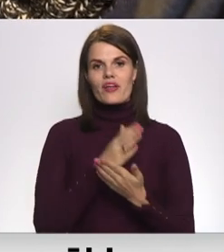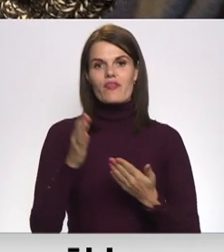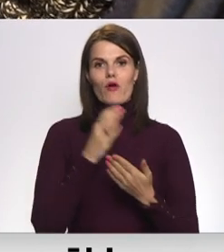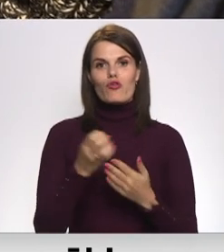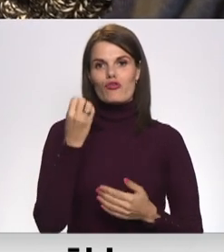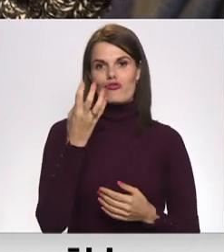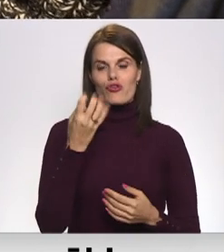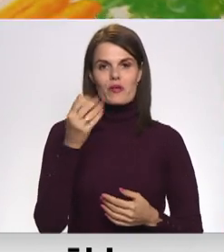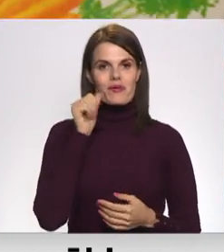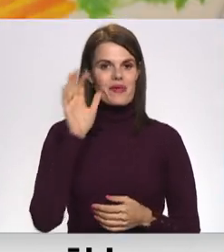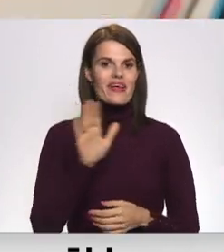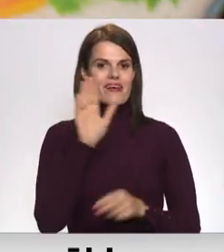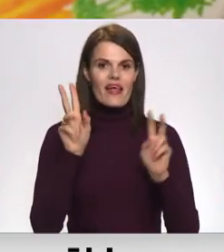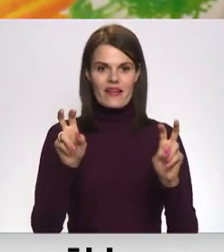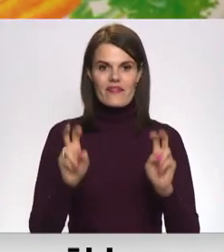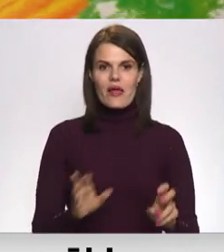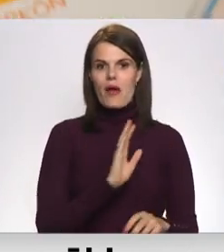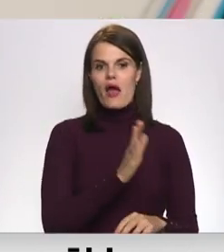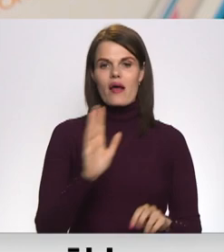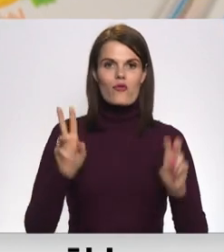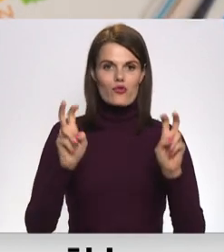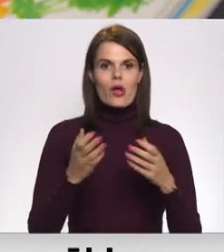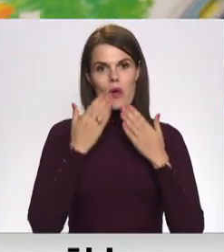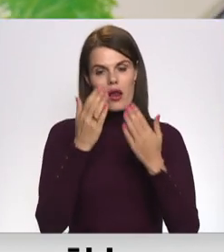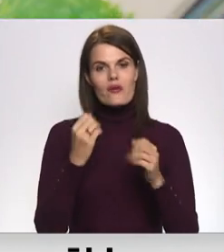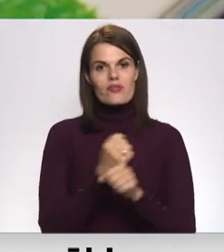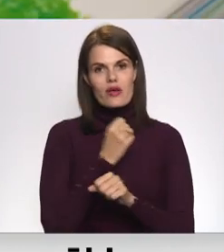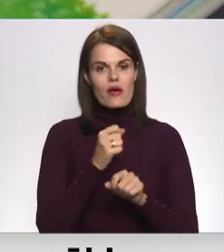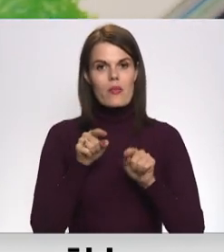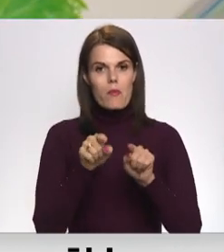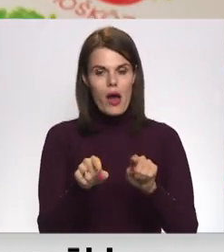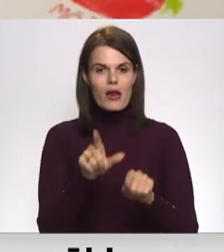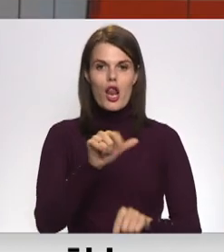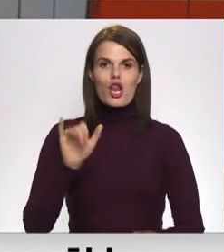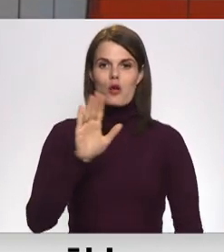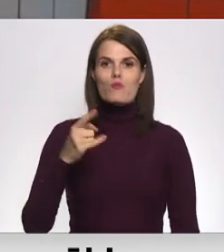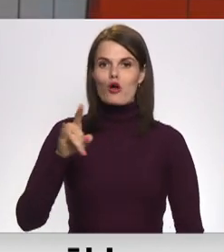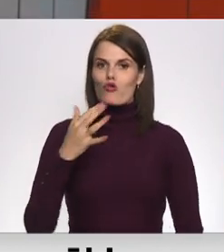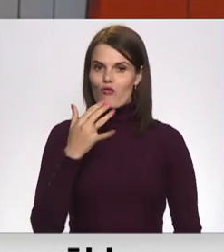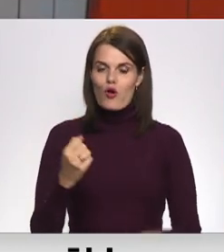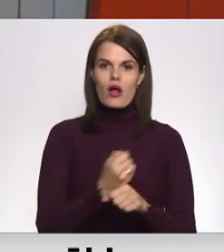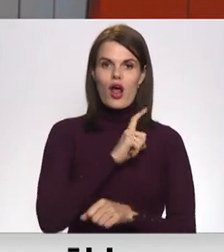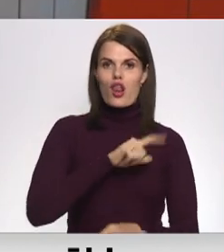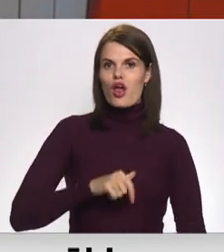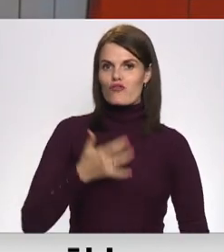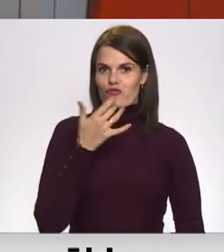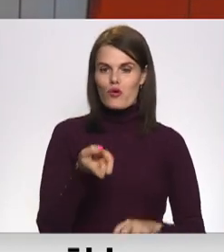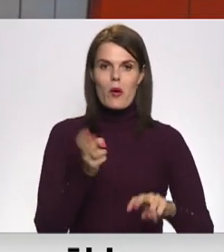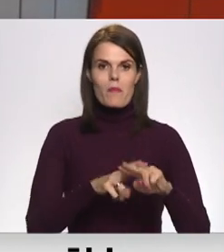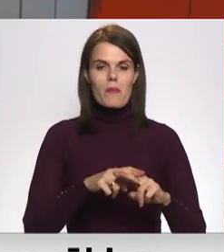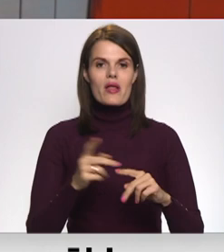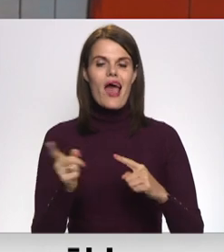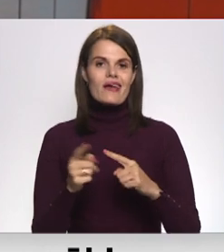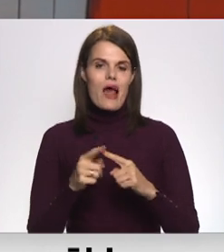14 sadzīviskās tēmās. Katra tēma lasām gan lībiski, gan paralēli arī latviski un papildināt ar nelielu ieskatu